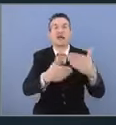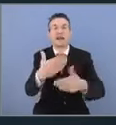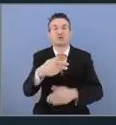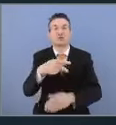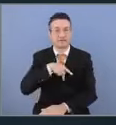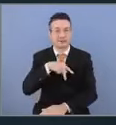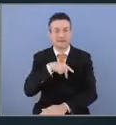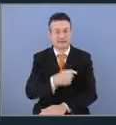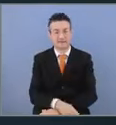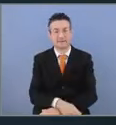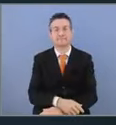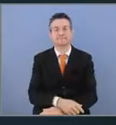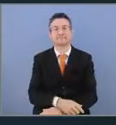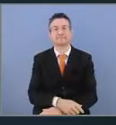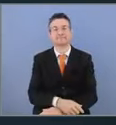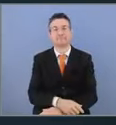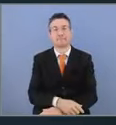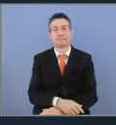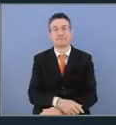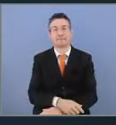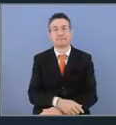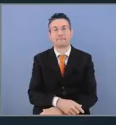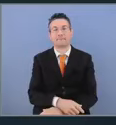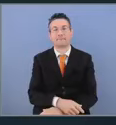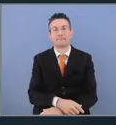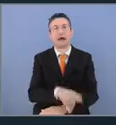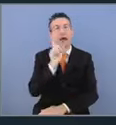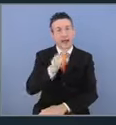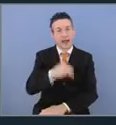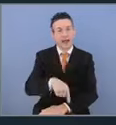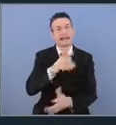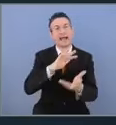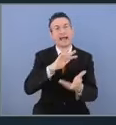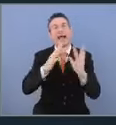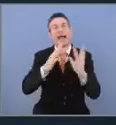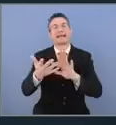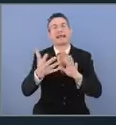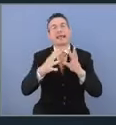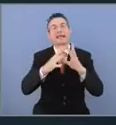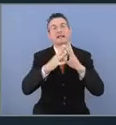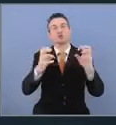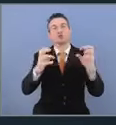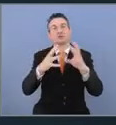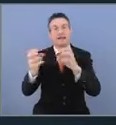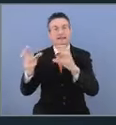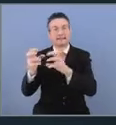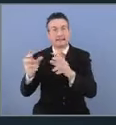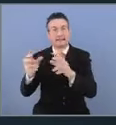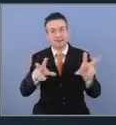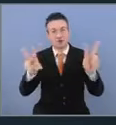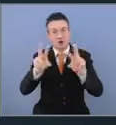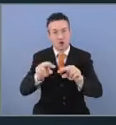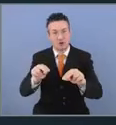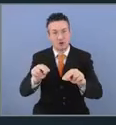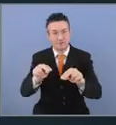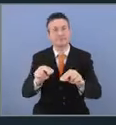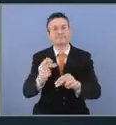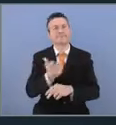della reindustrializzazione, che pure è stato citato da alcune aziende che hanno già beneficiato di finanziamenti